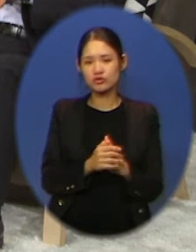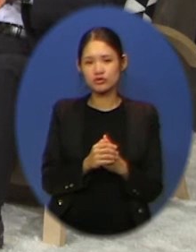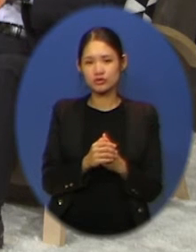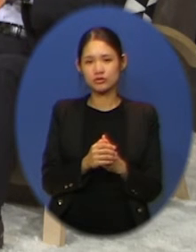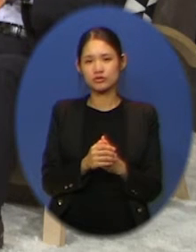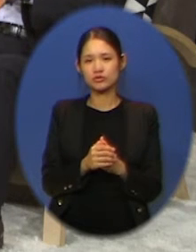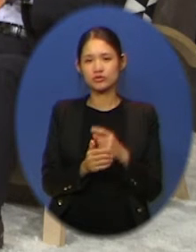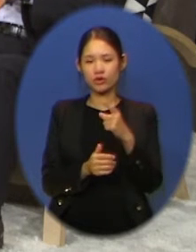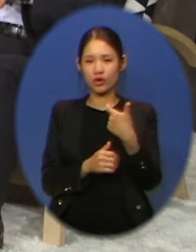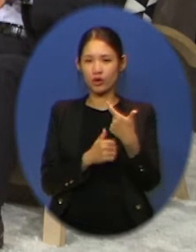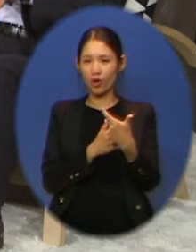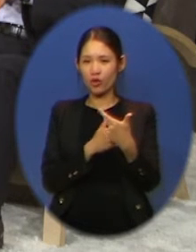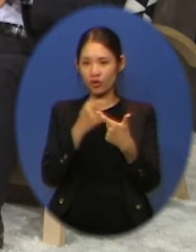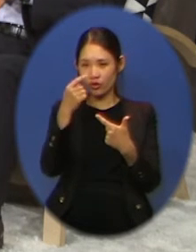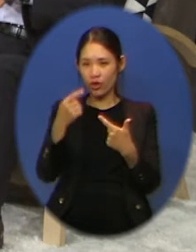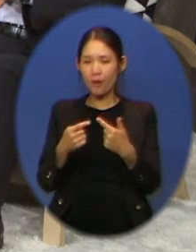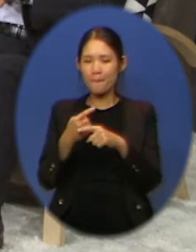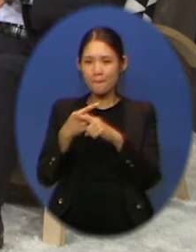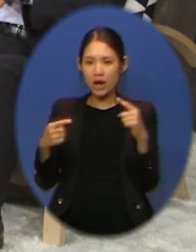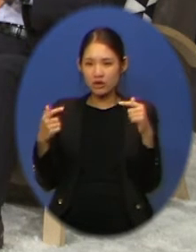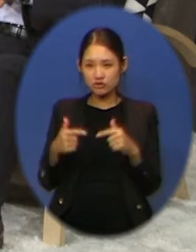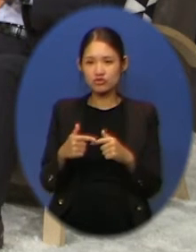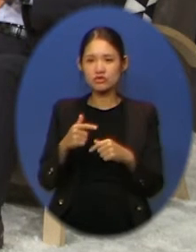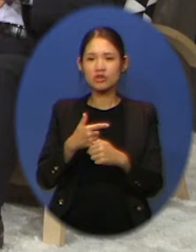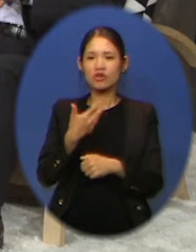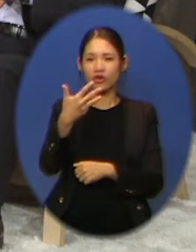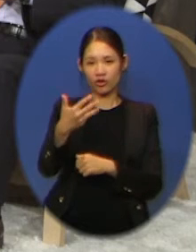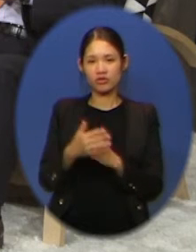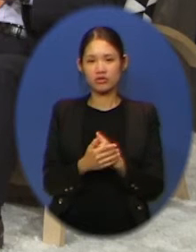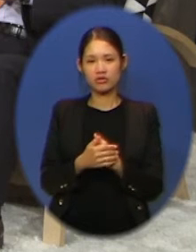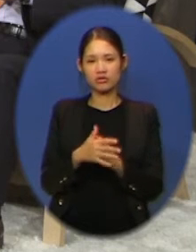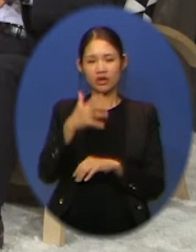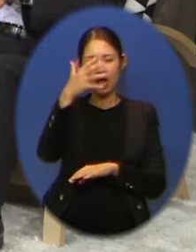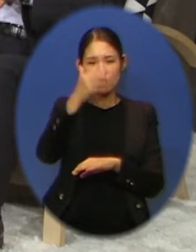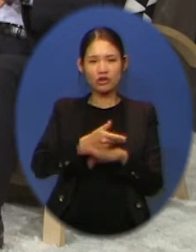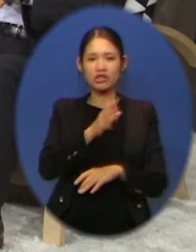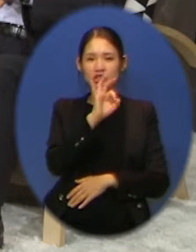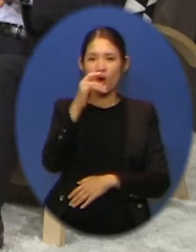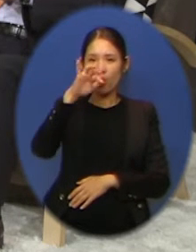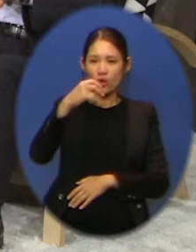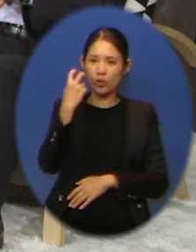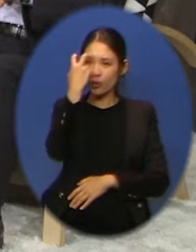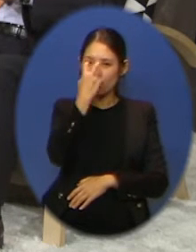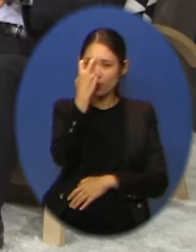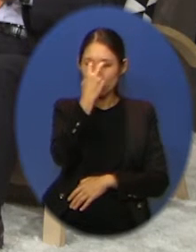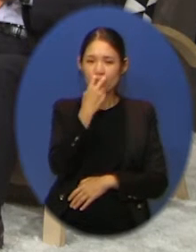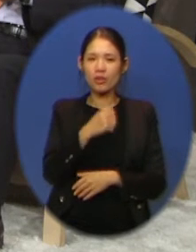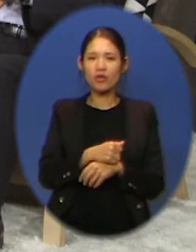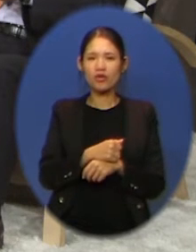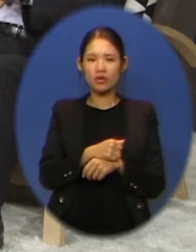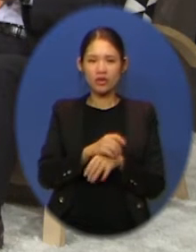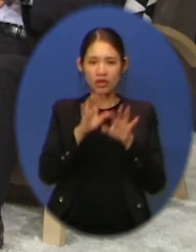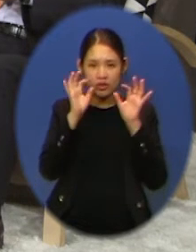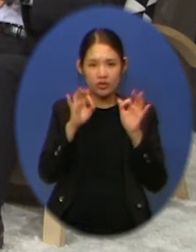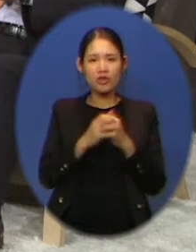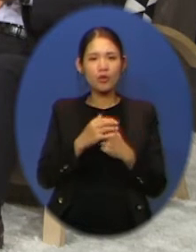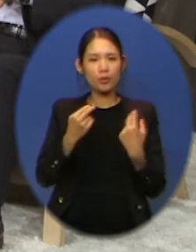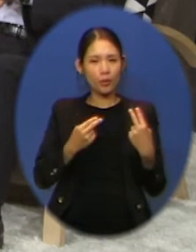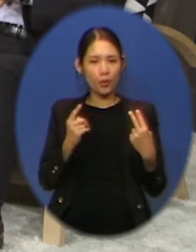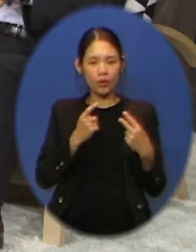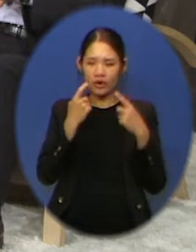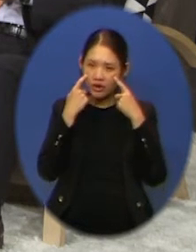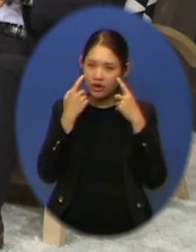네. 8명. 나중에는 이제 여론조사가 자꾸 나오는데 여론조사는 비교적 정확합니다. 여기는 네. 이상하던데